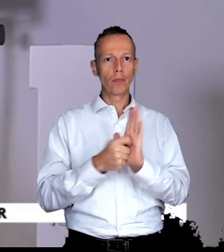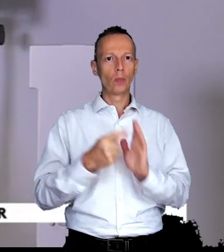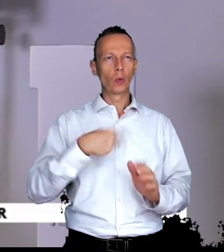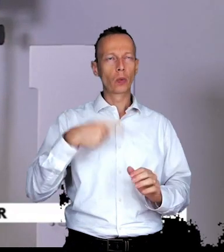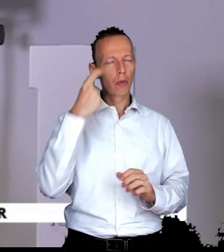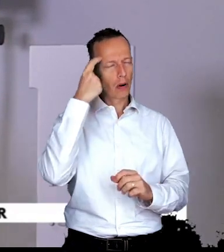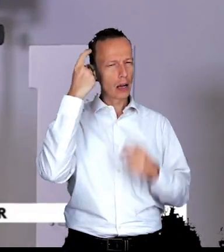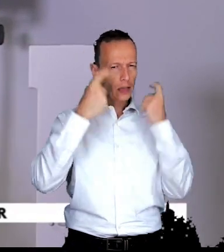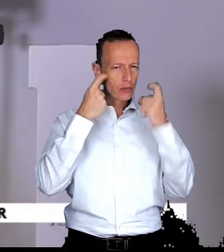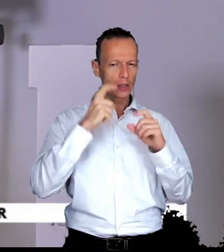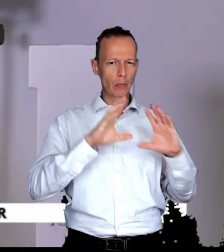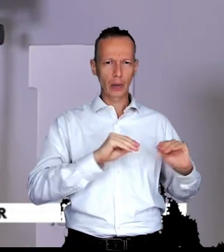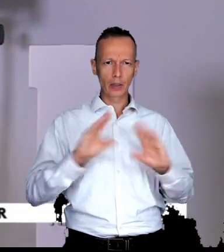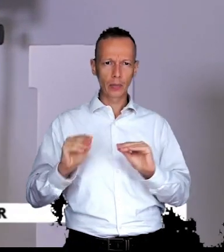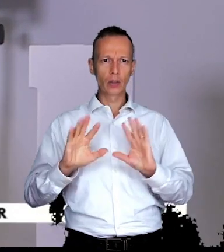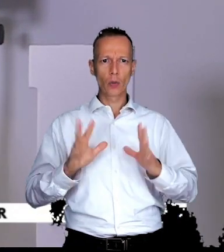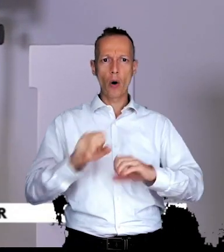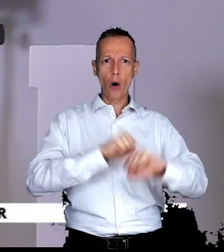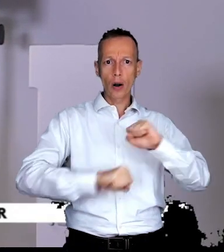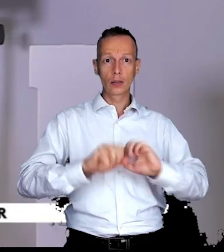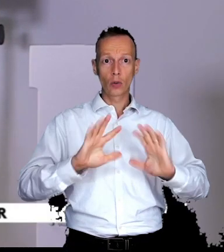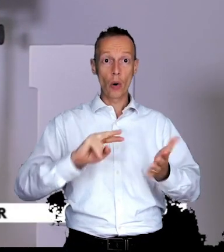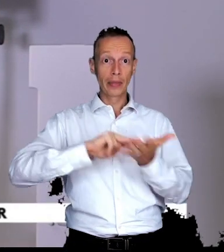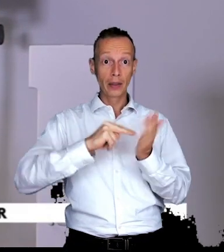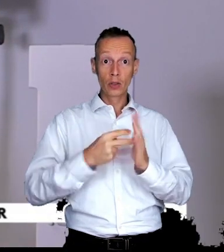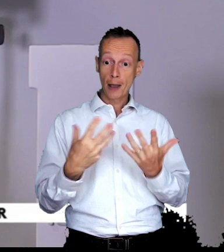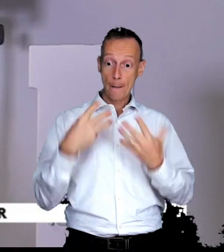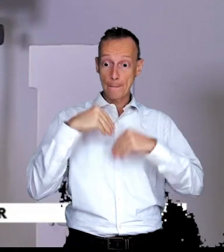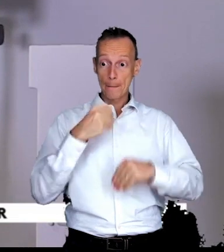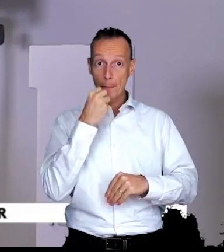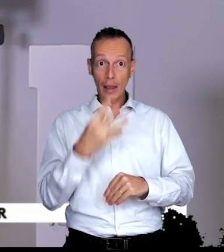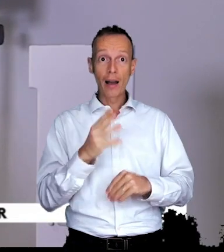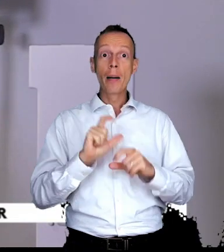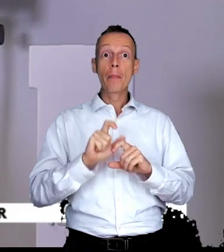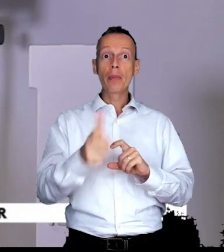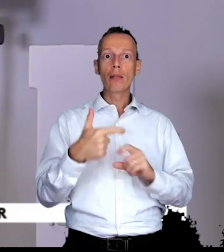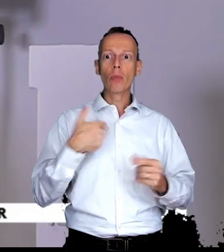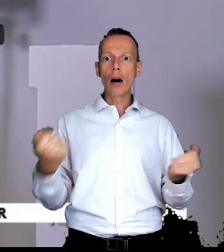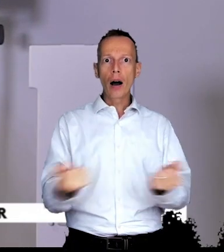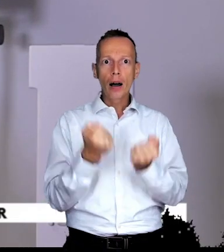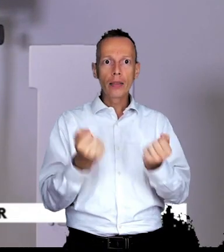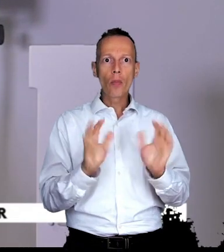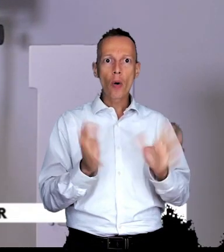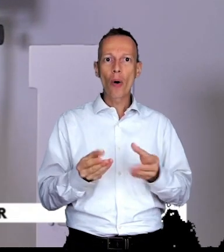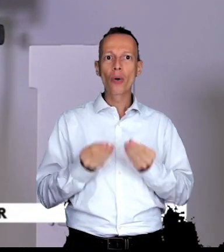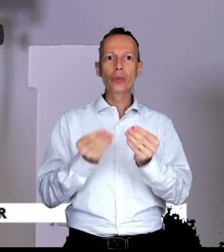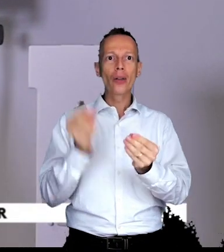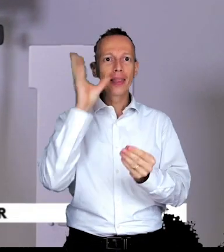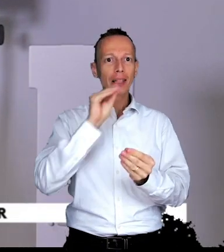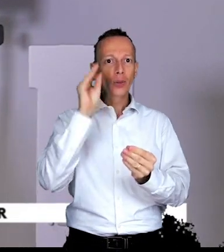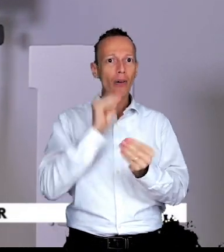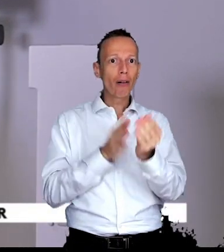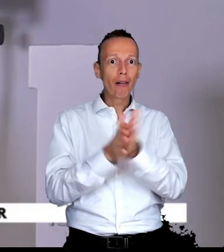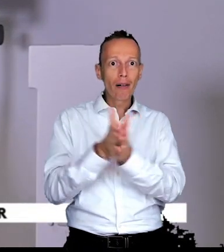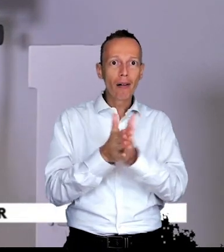cours, etc. etc. Et après, au final, en troisième temps, c'est, une fois qu'on a pris la conscience, le temps, le lieu, qu'on